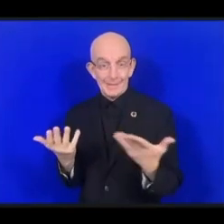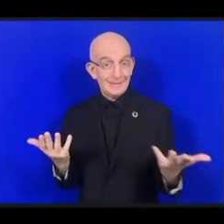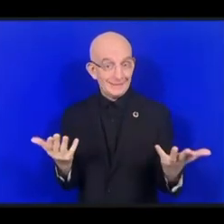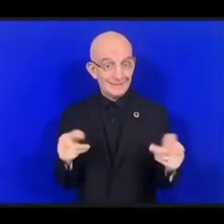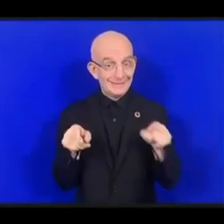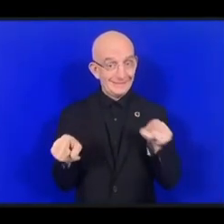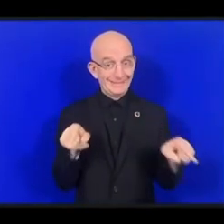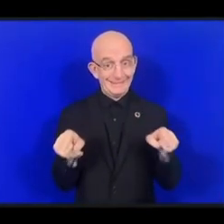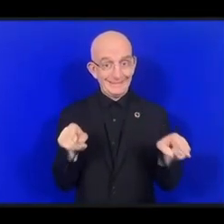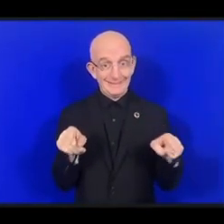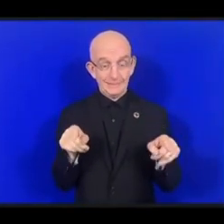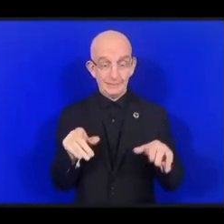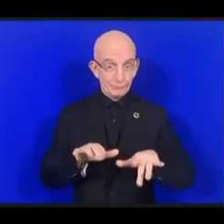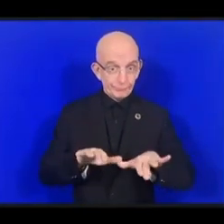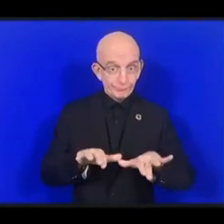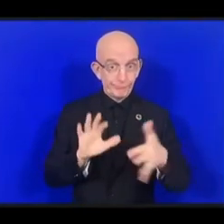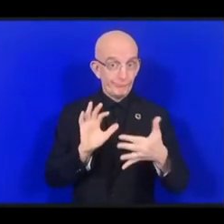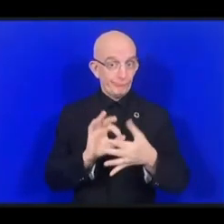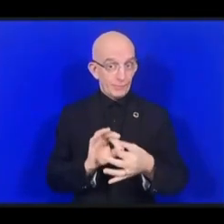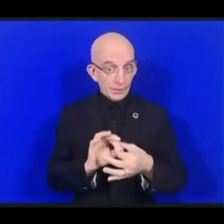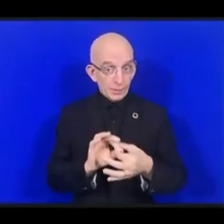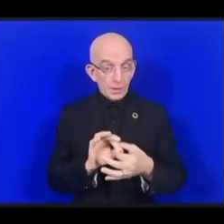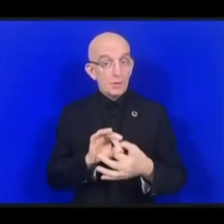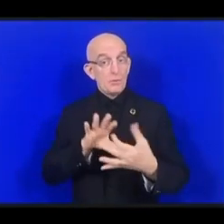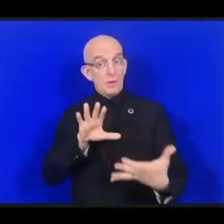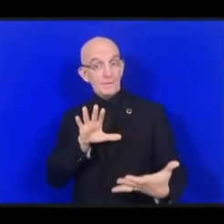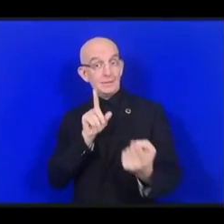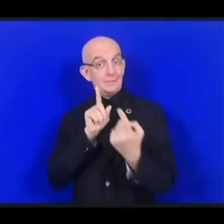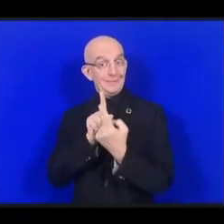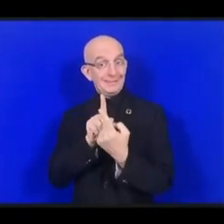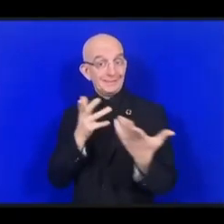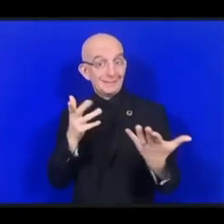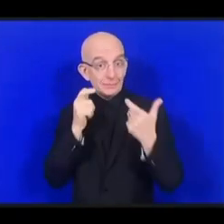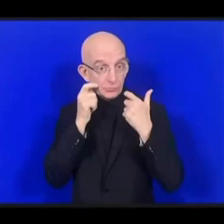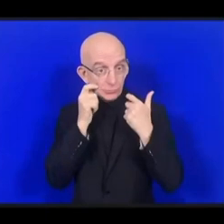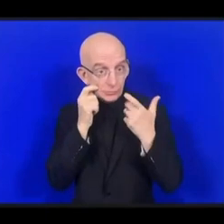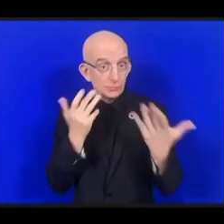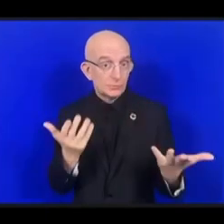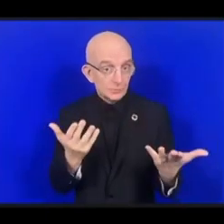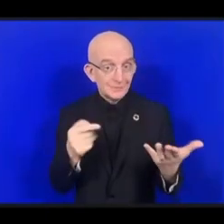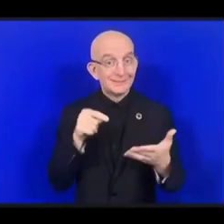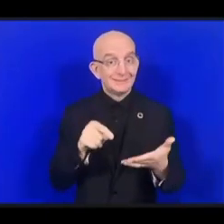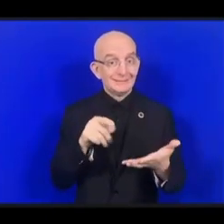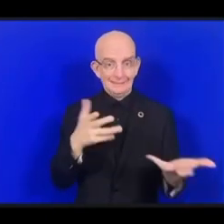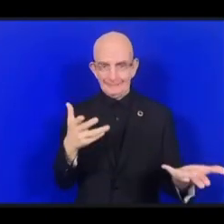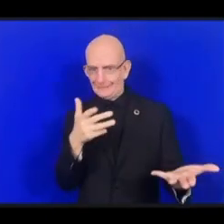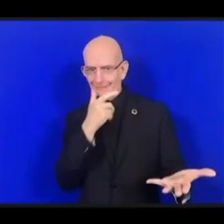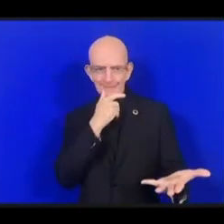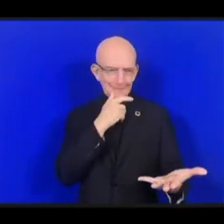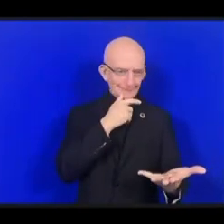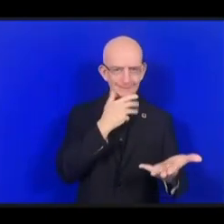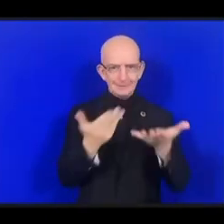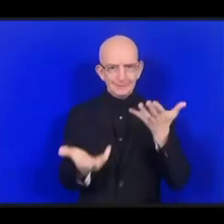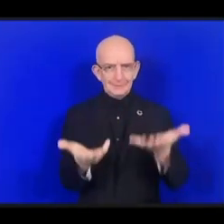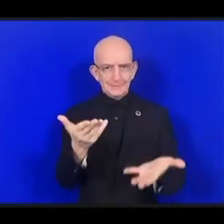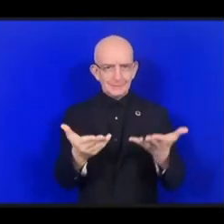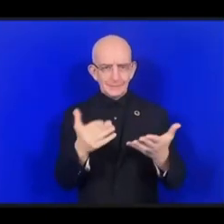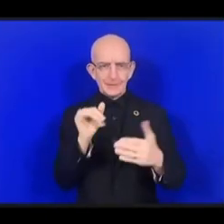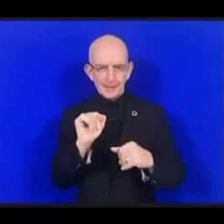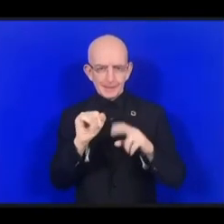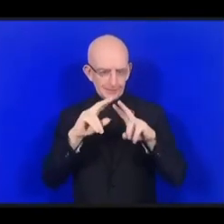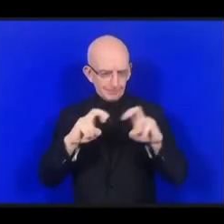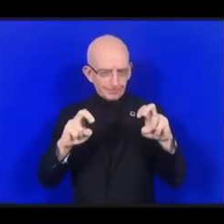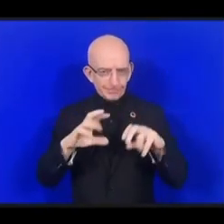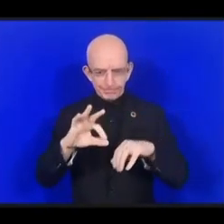バランスをどのように取るかという決定はその最終的な消費者である私たちの手に委ねられてい